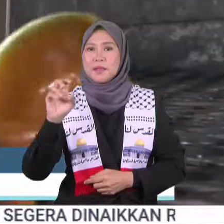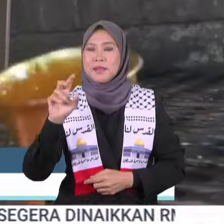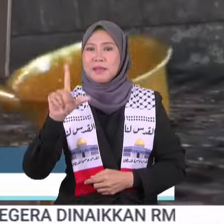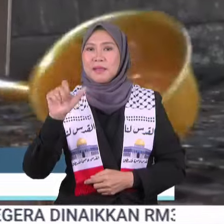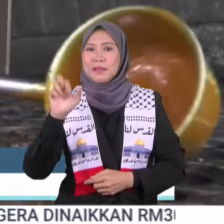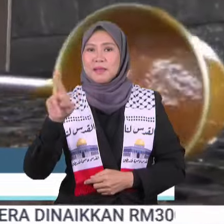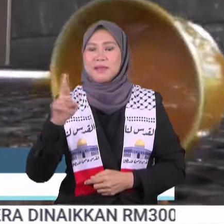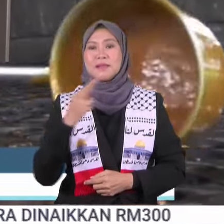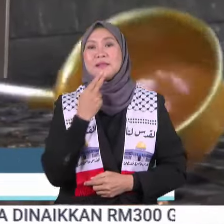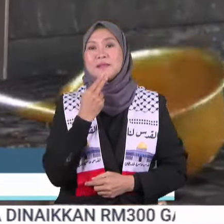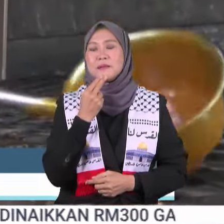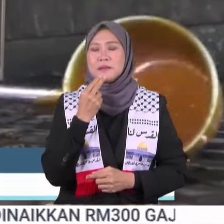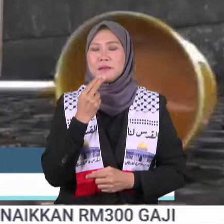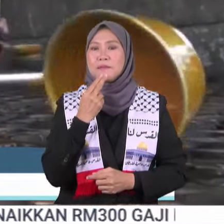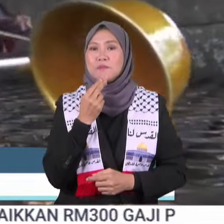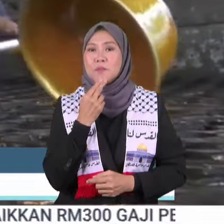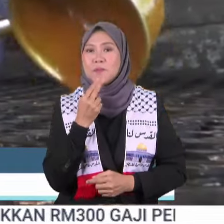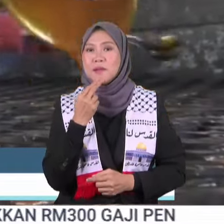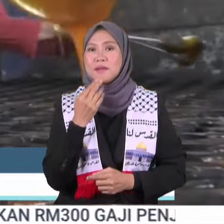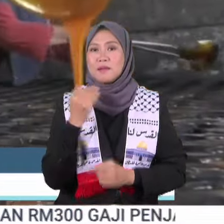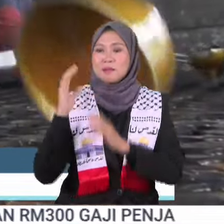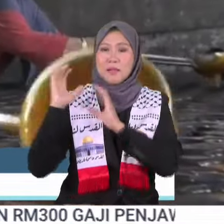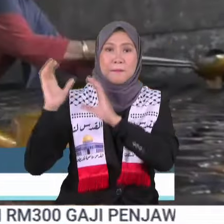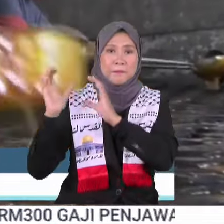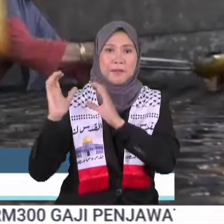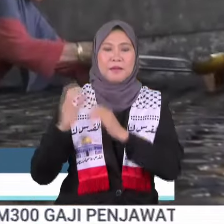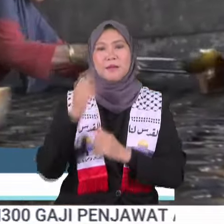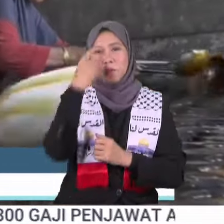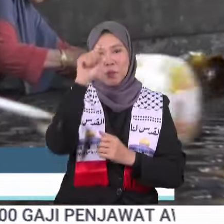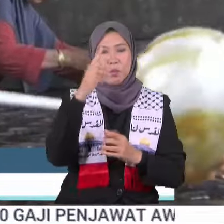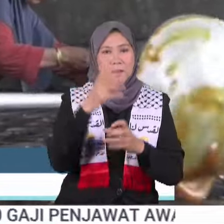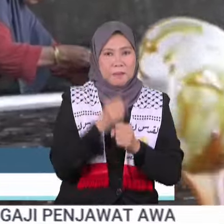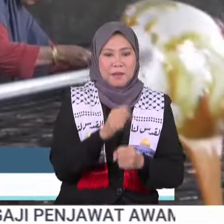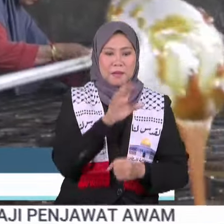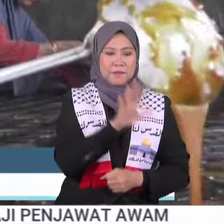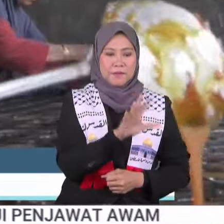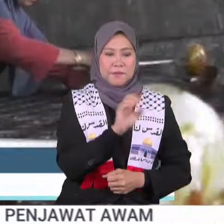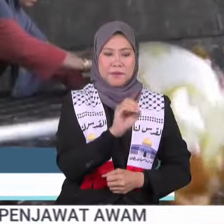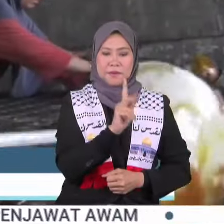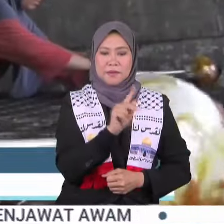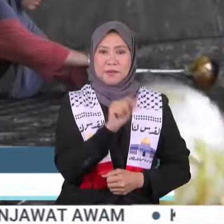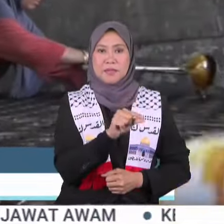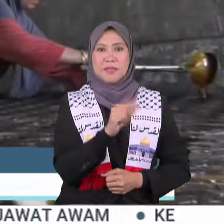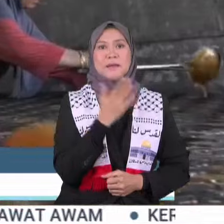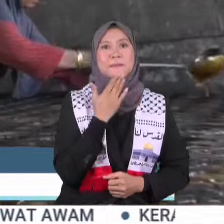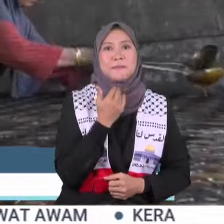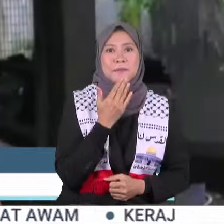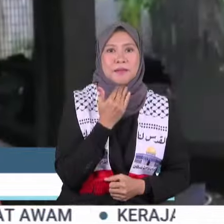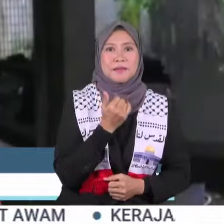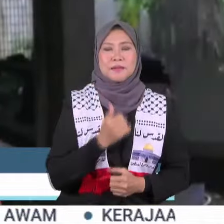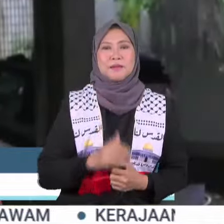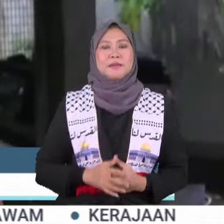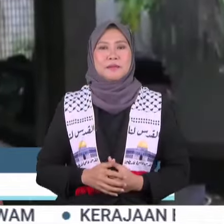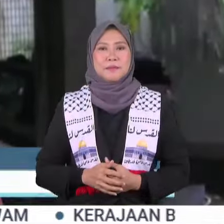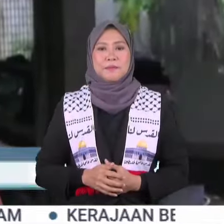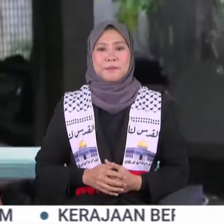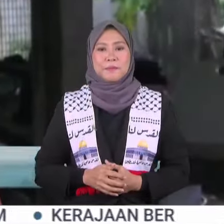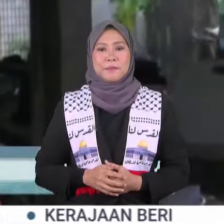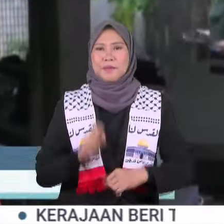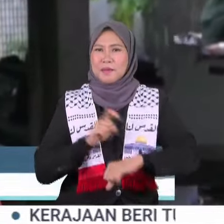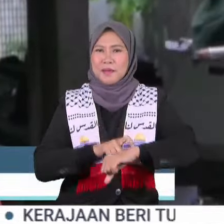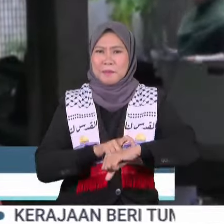Nira kelapa untuk menhasilkan 50 kg manisan pas kalau musim